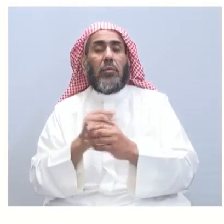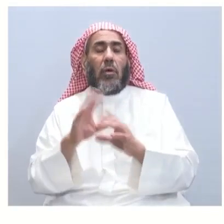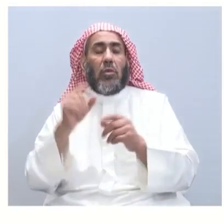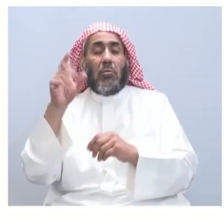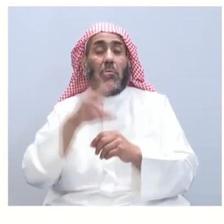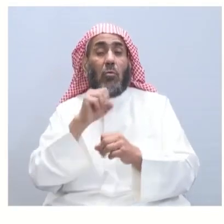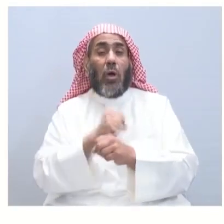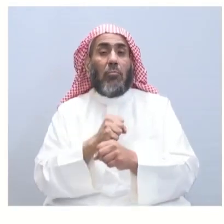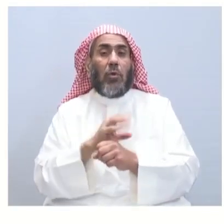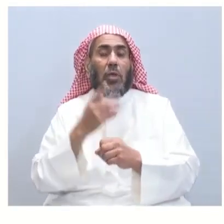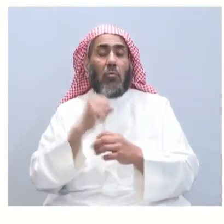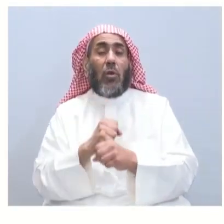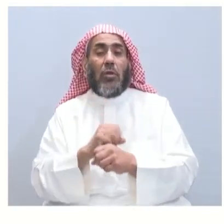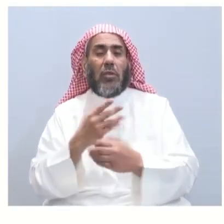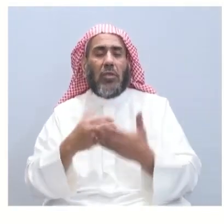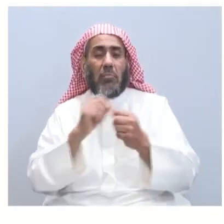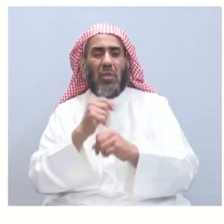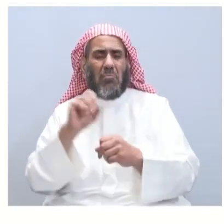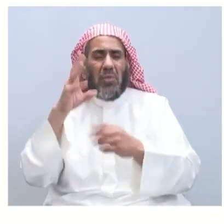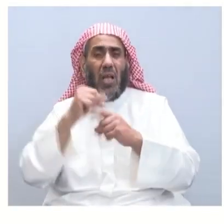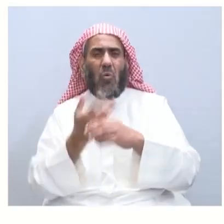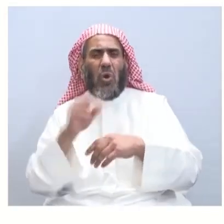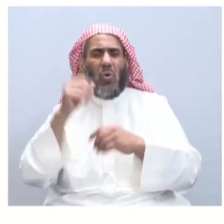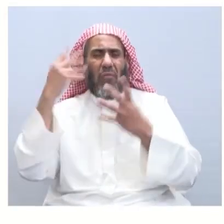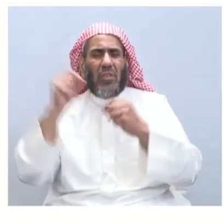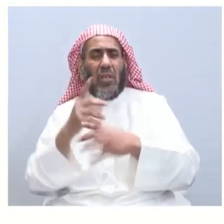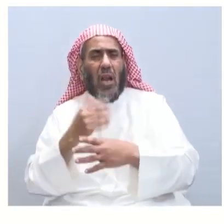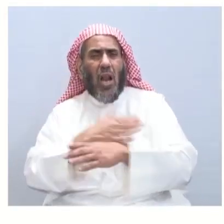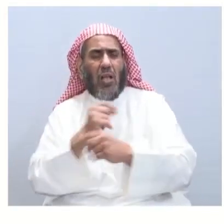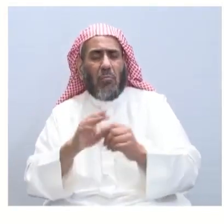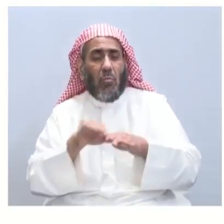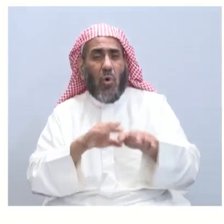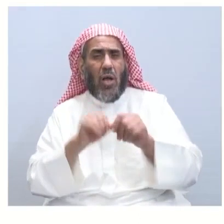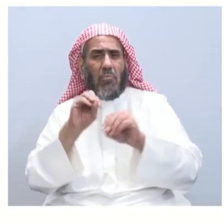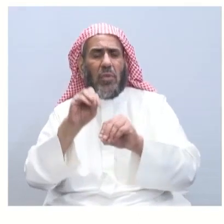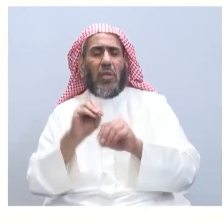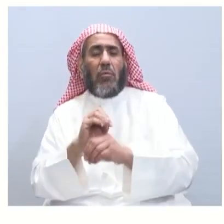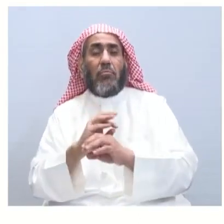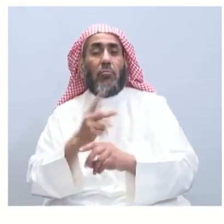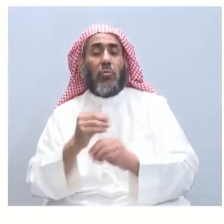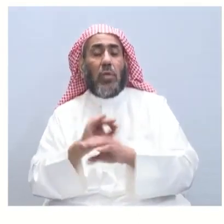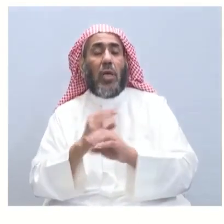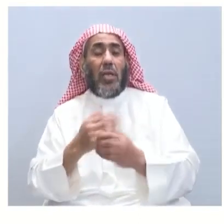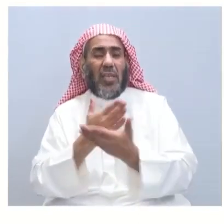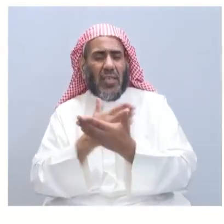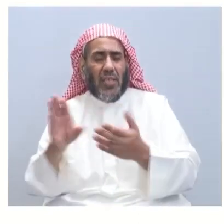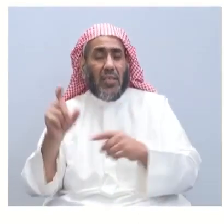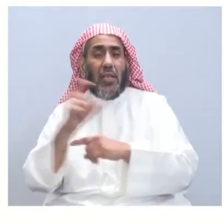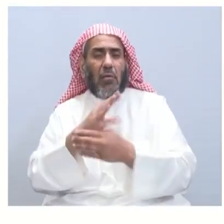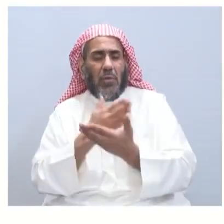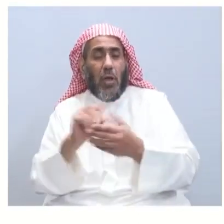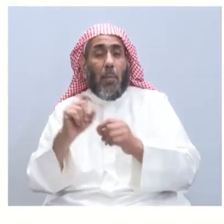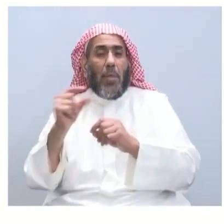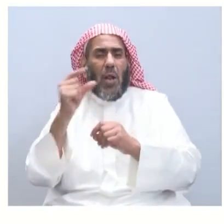الشيخ محمد عبد الوهاب رحمه الله تطهير الاسلام من البدع والخرافات فصار الادب مواكب للدعوه ايضا دعا الى تطهير الاسلام من